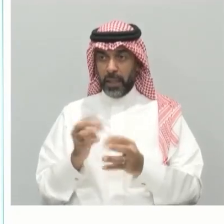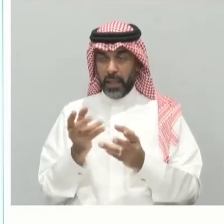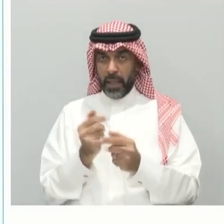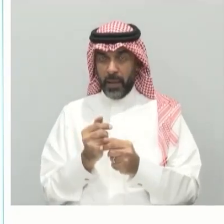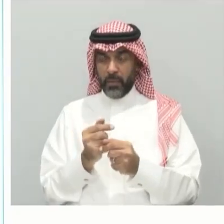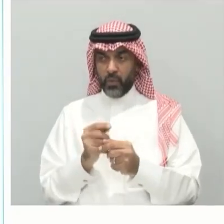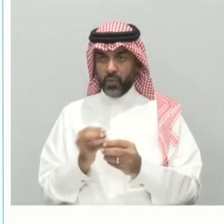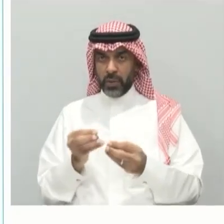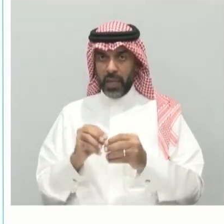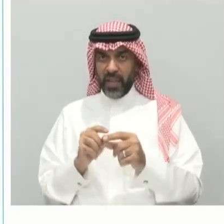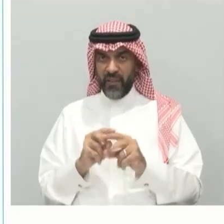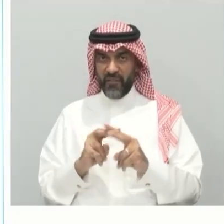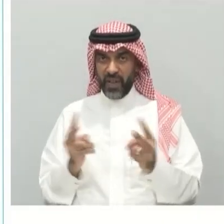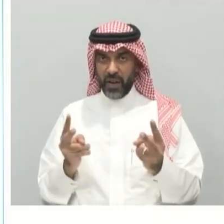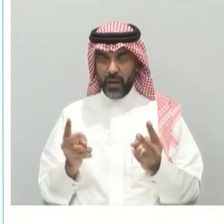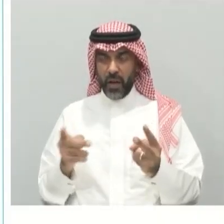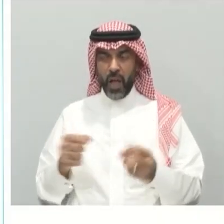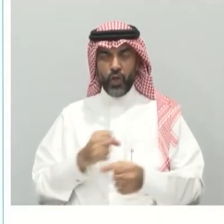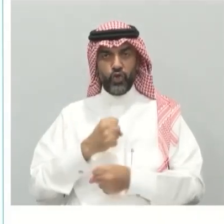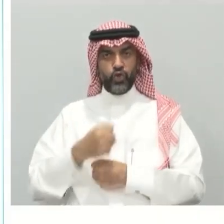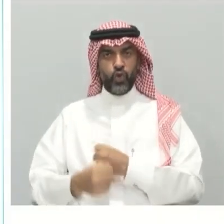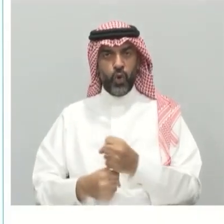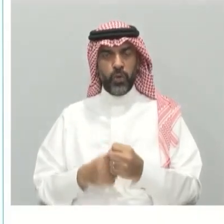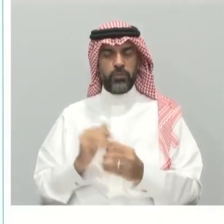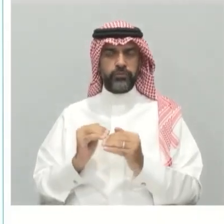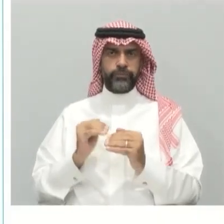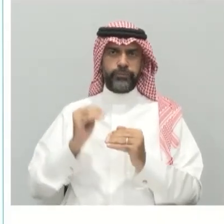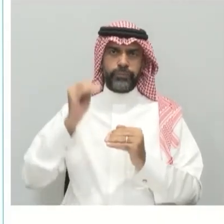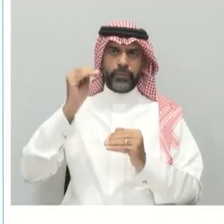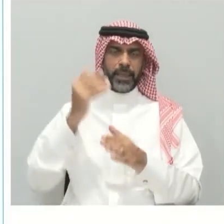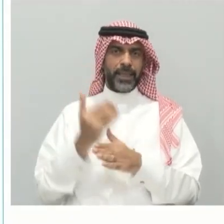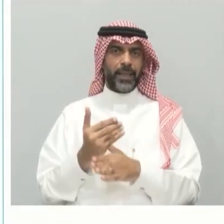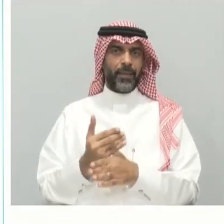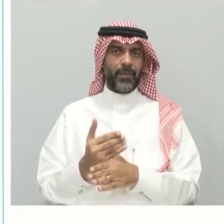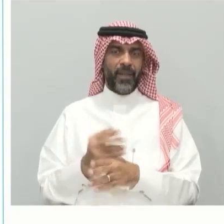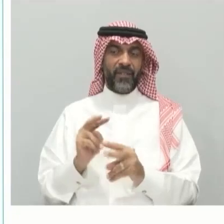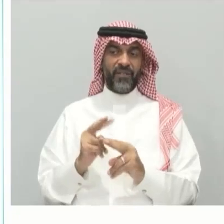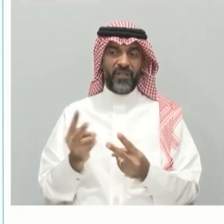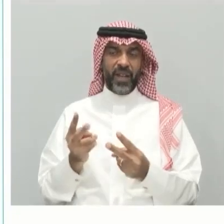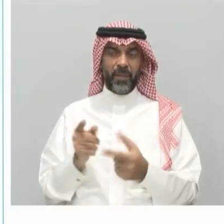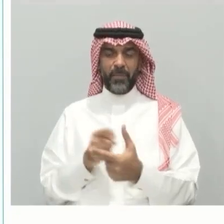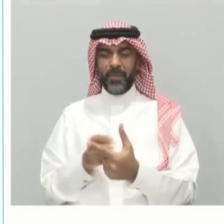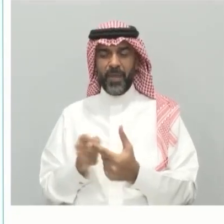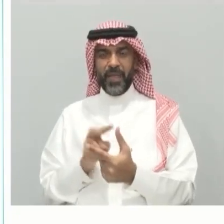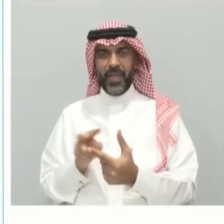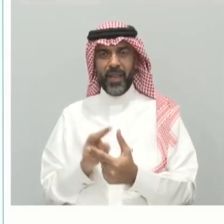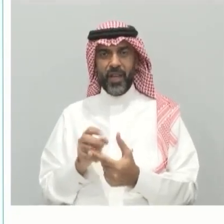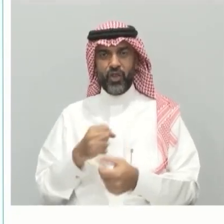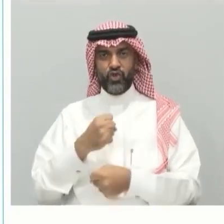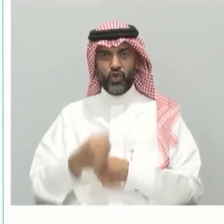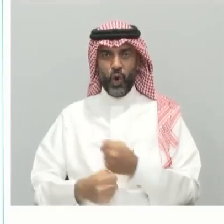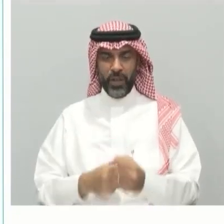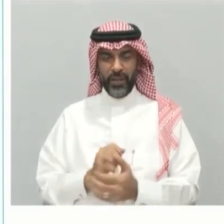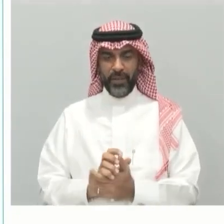الفرق في ما بينهم اصبح جهد الخليه ماذا عالي بسبب الفرق في ما بين جهد الاقطاب